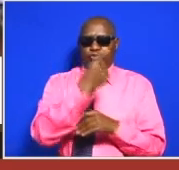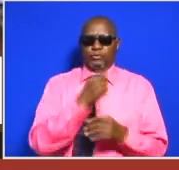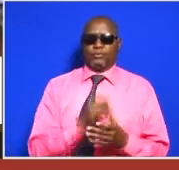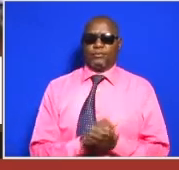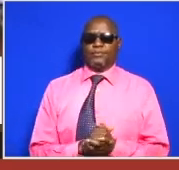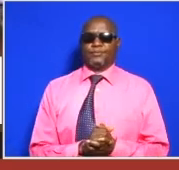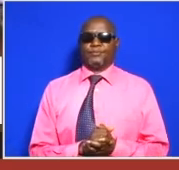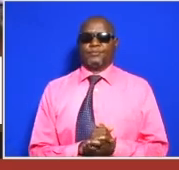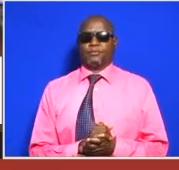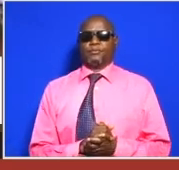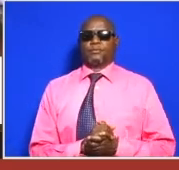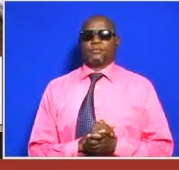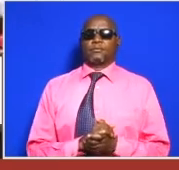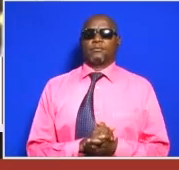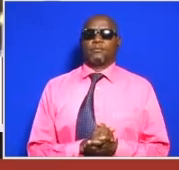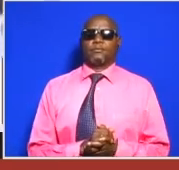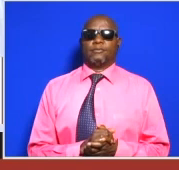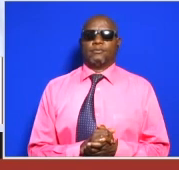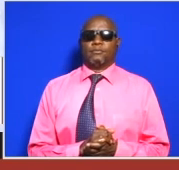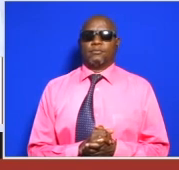Mheshimiwa William Ruto ambaye ni kiongozi wetu wa sasa